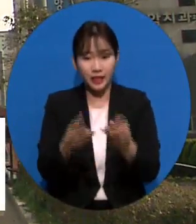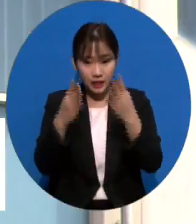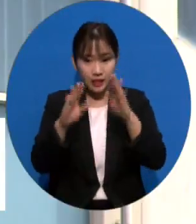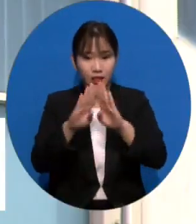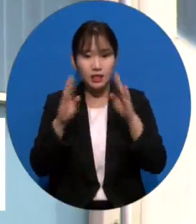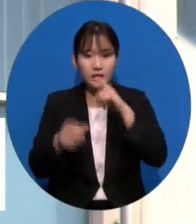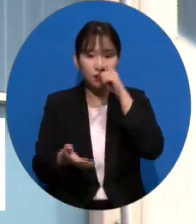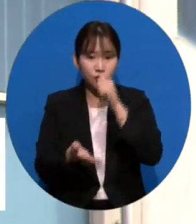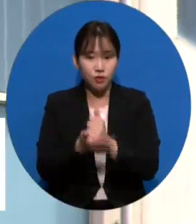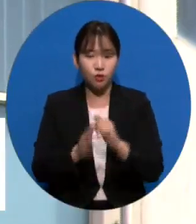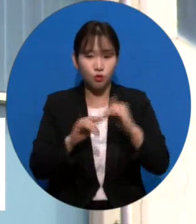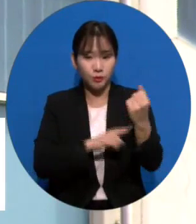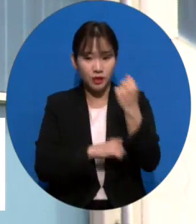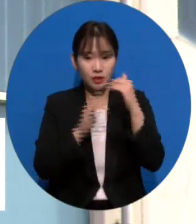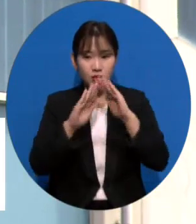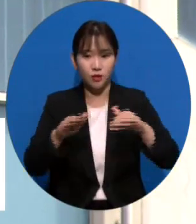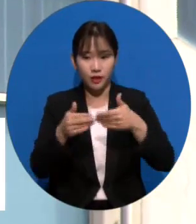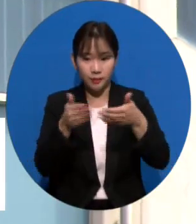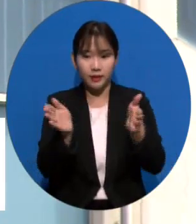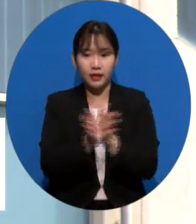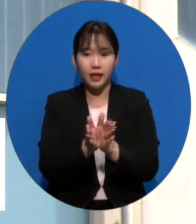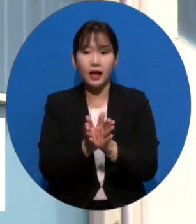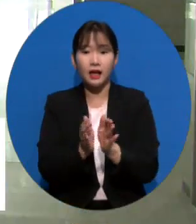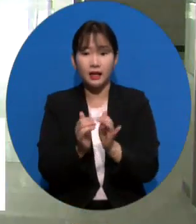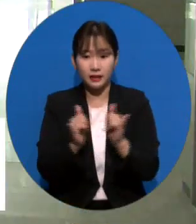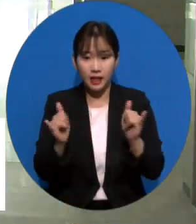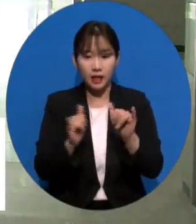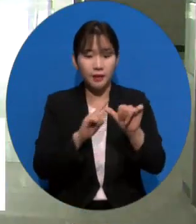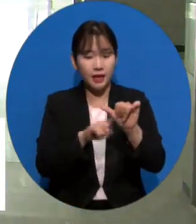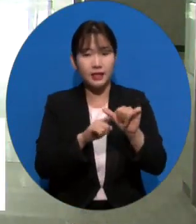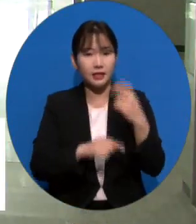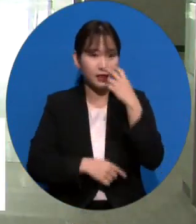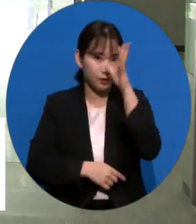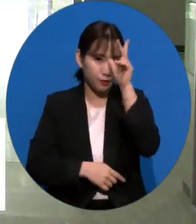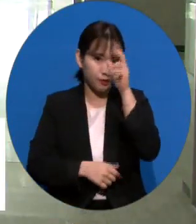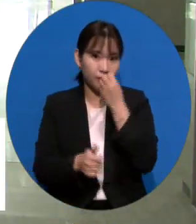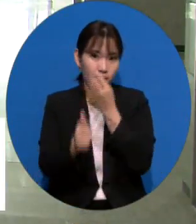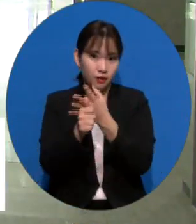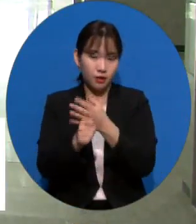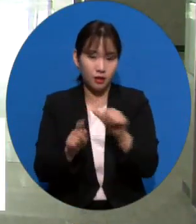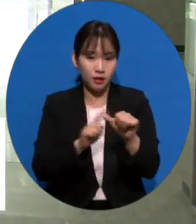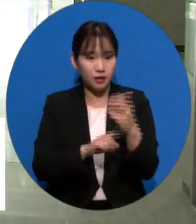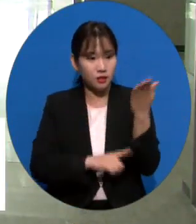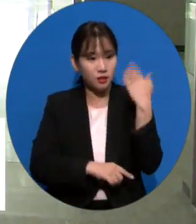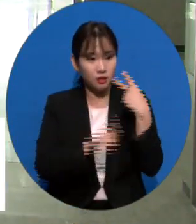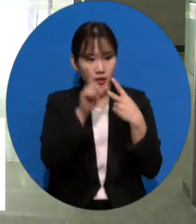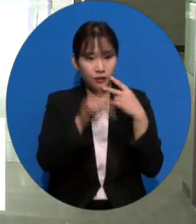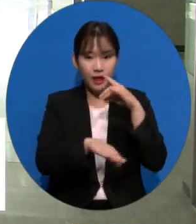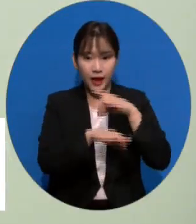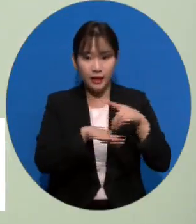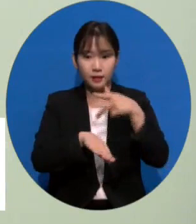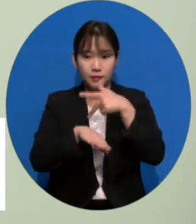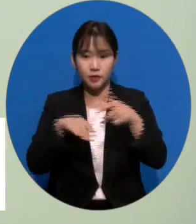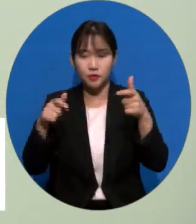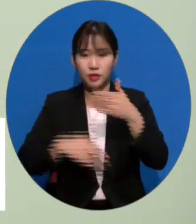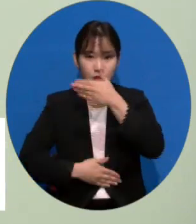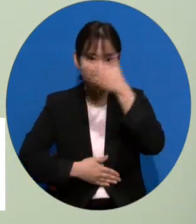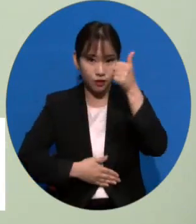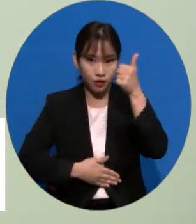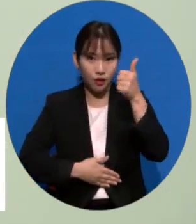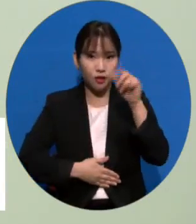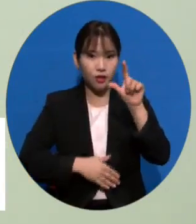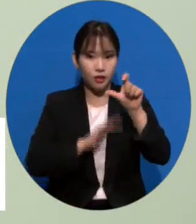혐의로 국민의 힘 전남도당 당직자 a 씨를 검찰에 고발했습니다 a 씨는 지난달 해남과 진도 지역 청년